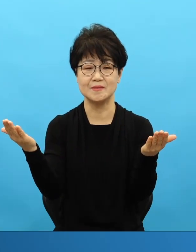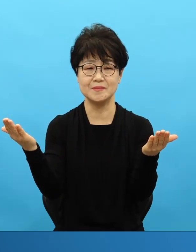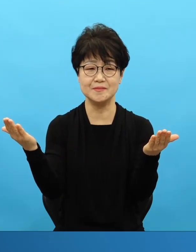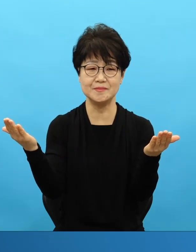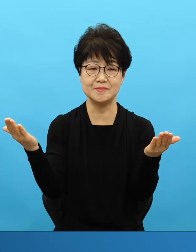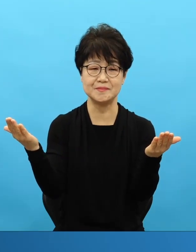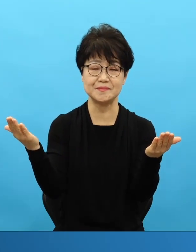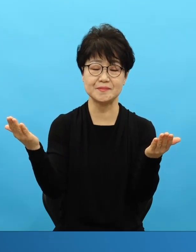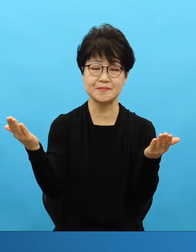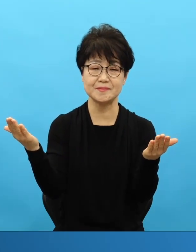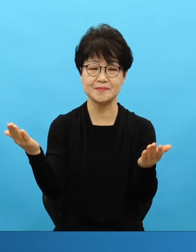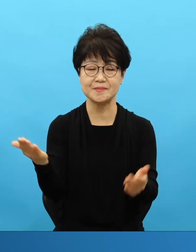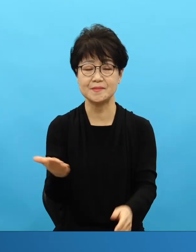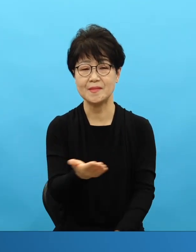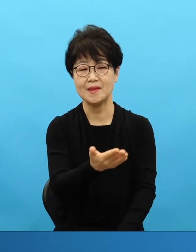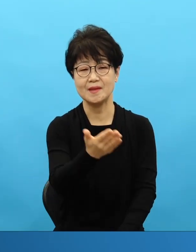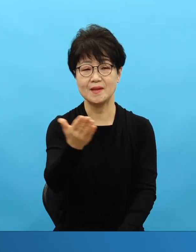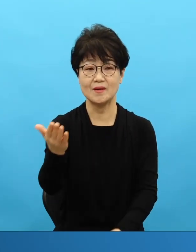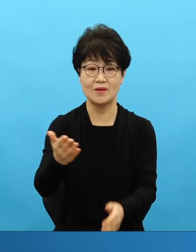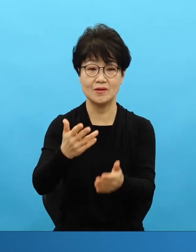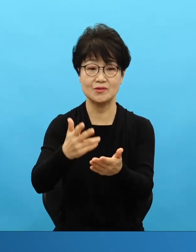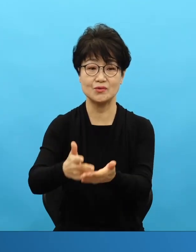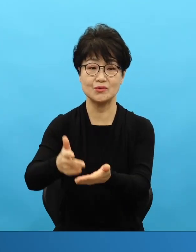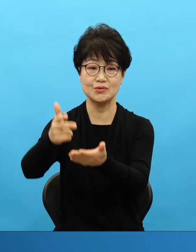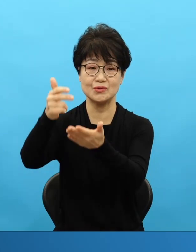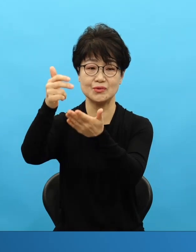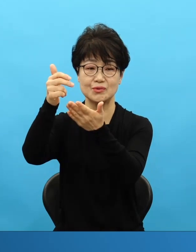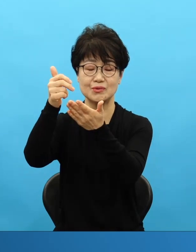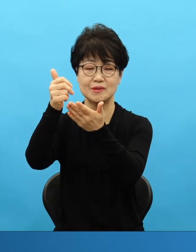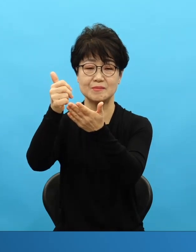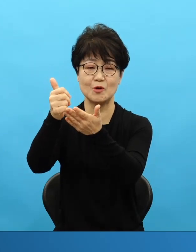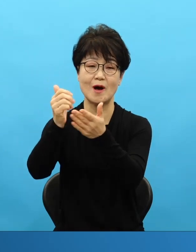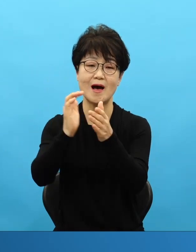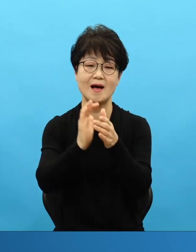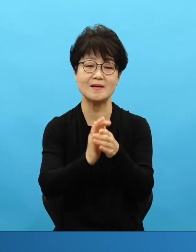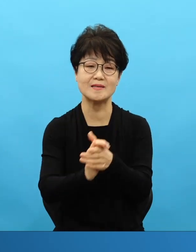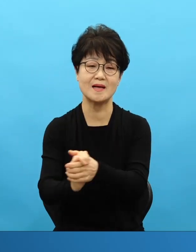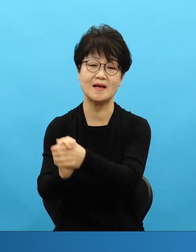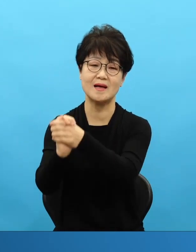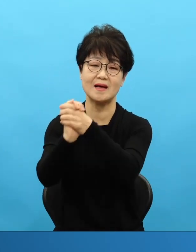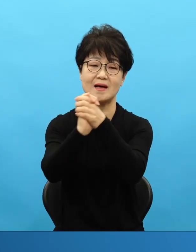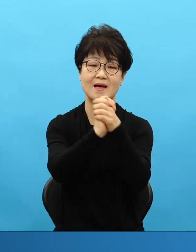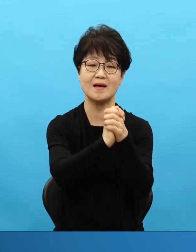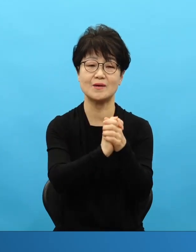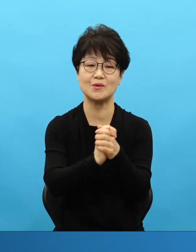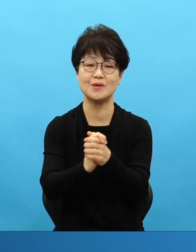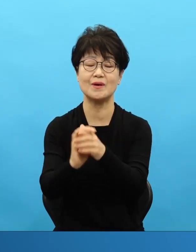생명이 너 주님과 살